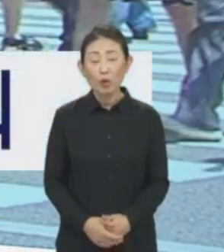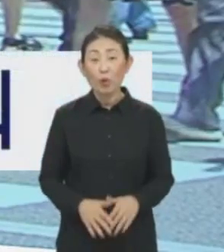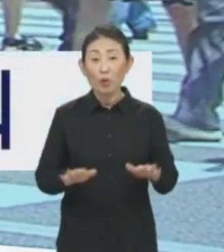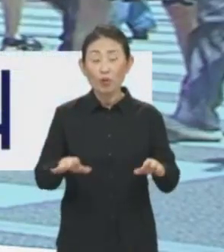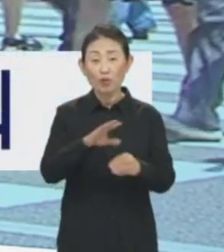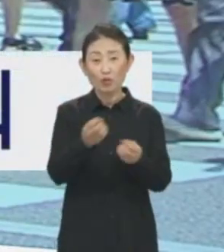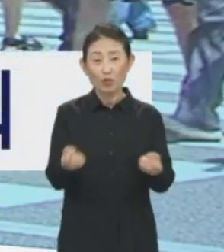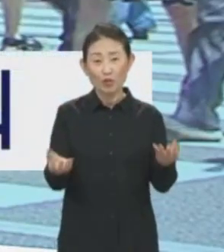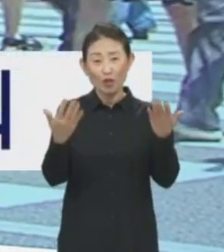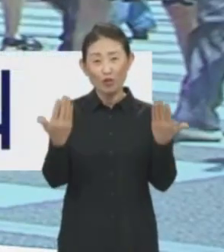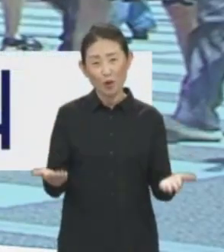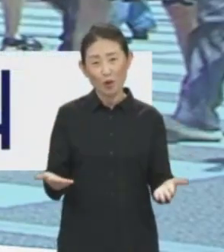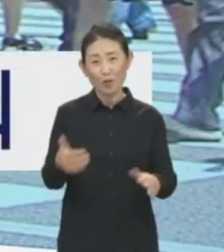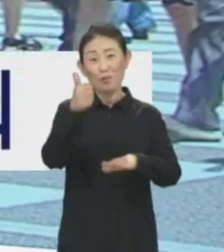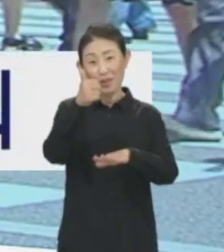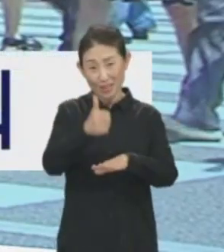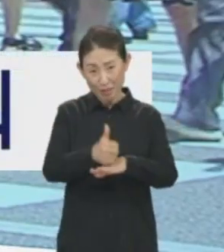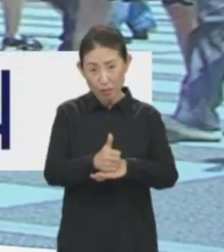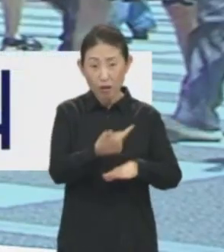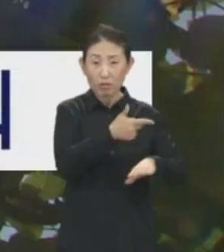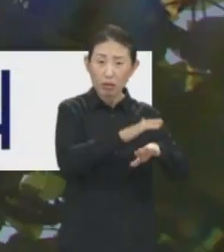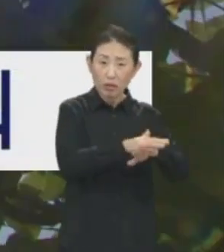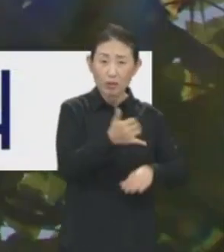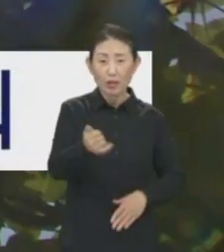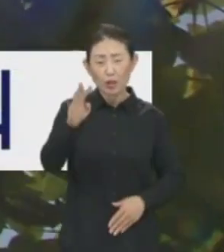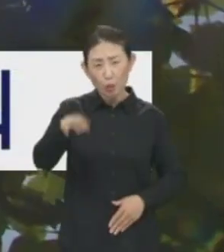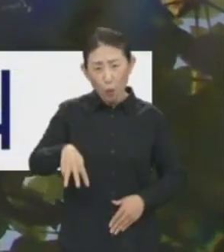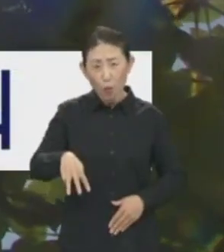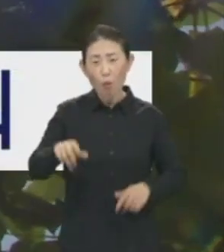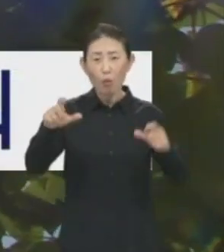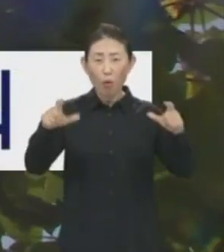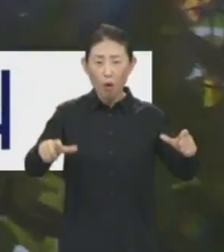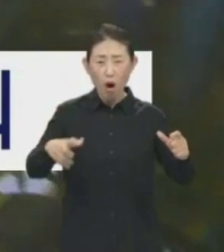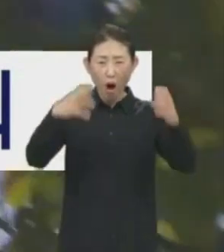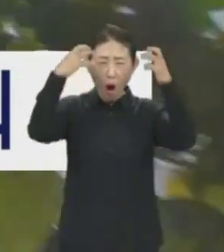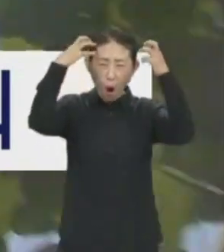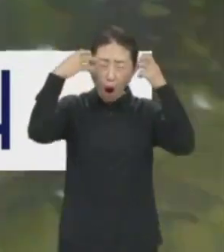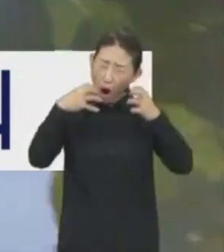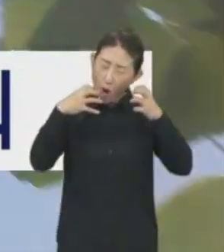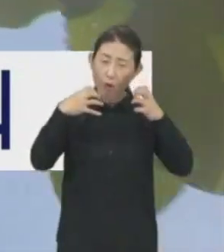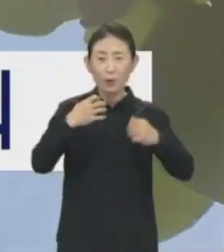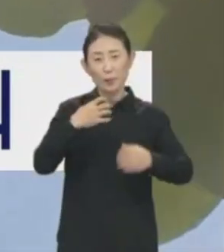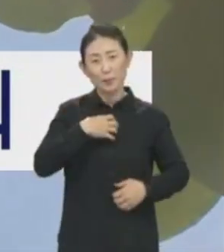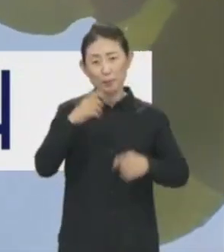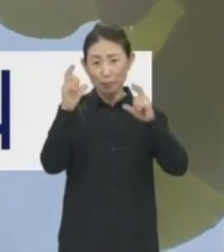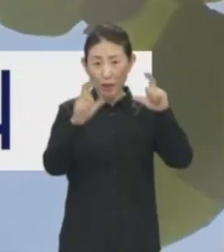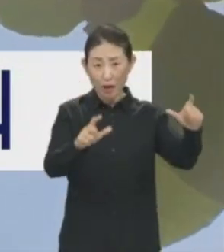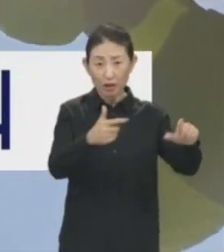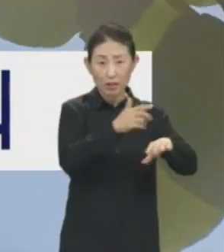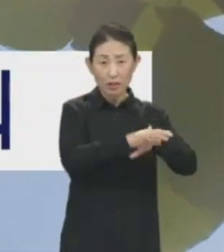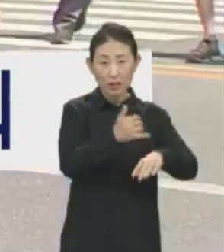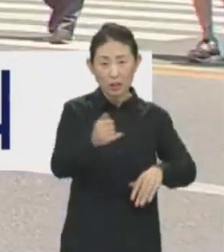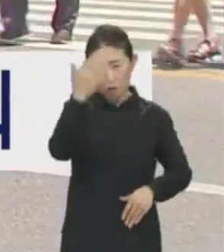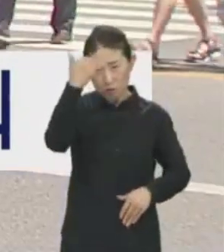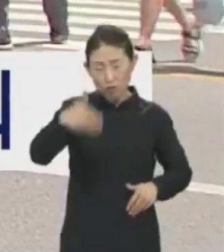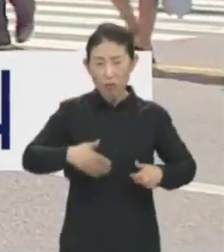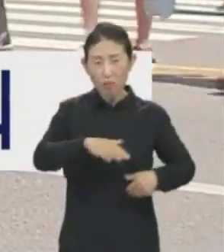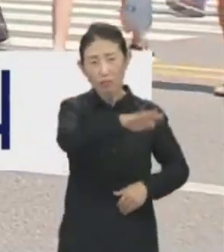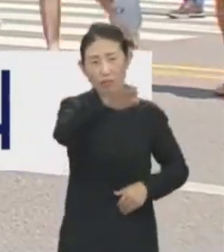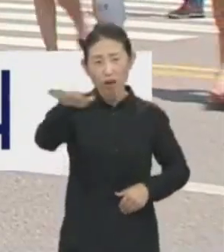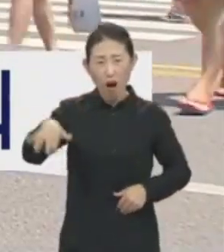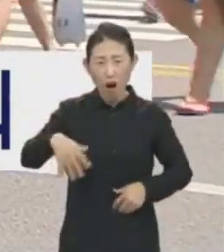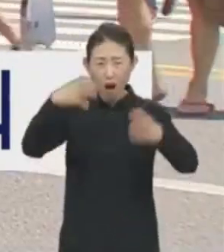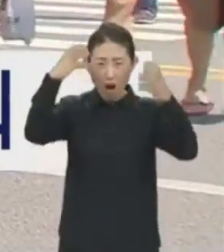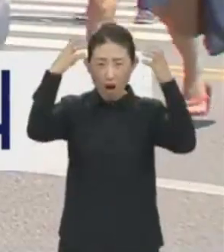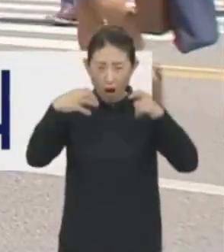추석 연휴 마지막 날인 오늘도 대전과 세종의 폭염 경보가 내려지는 등 대전 세종 충남 전적에 폭염